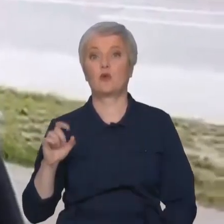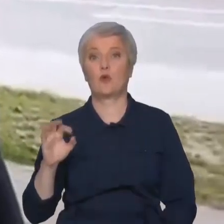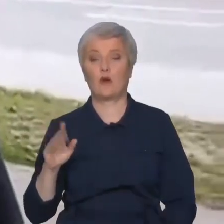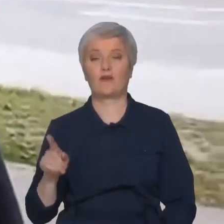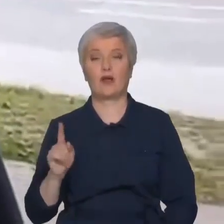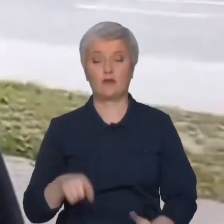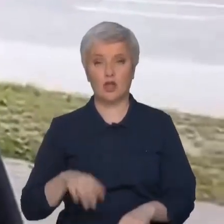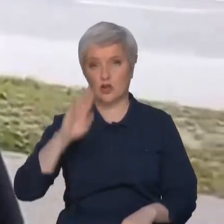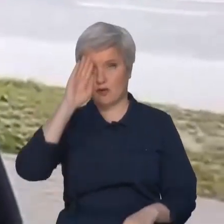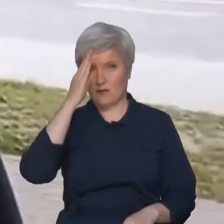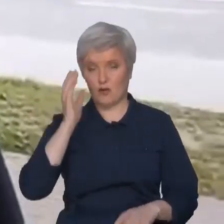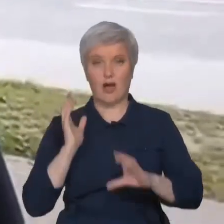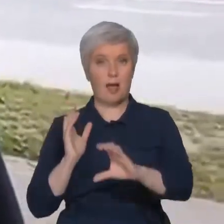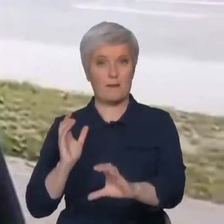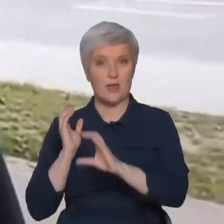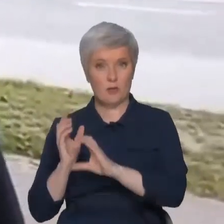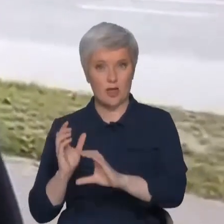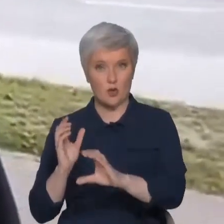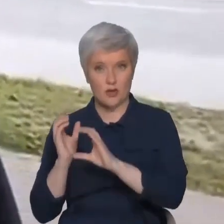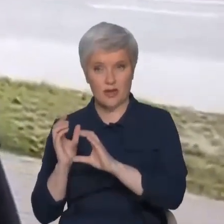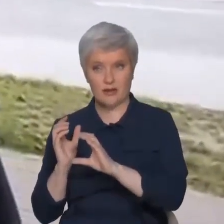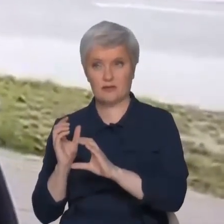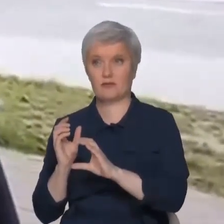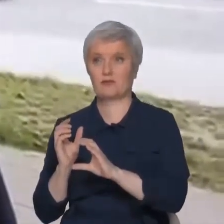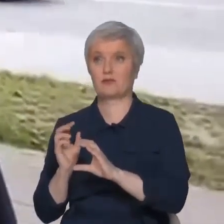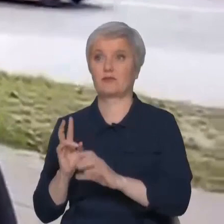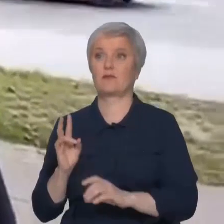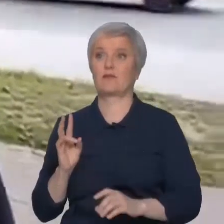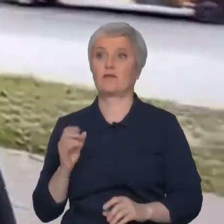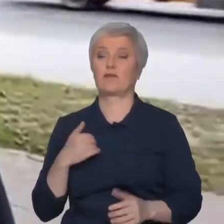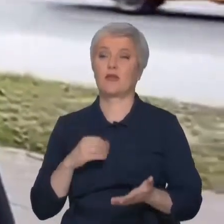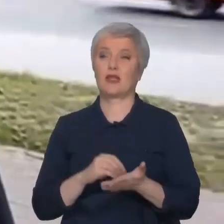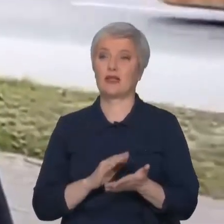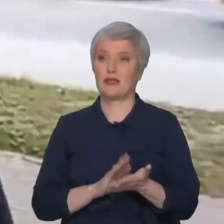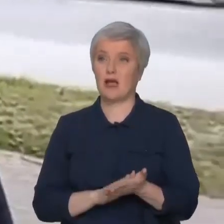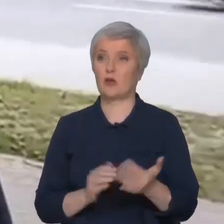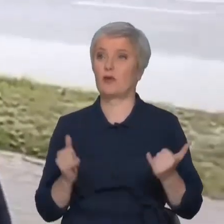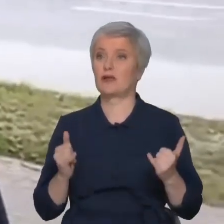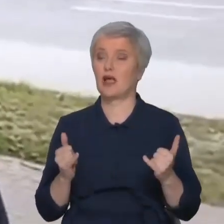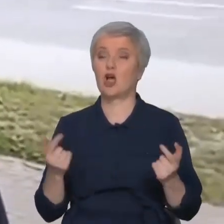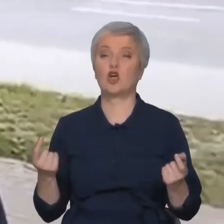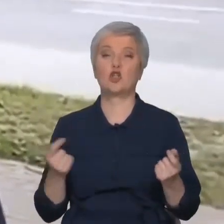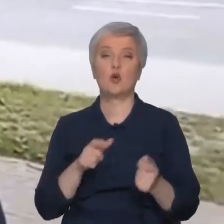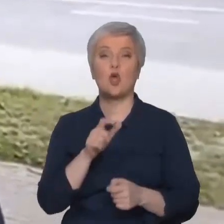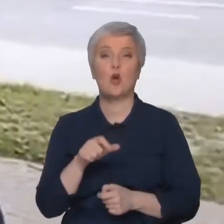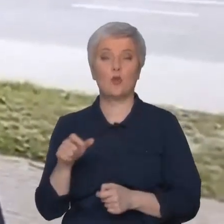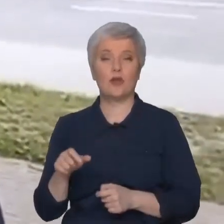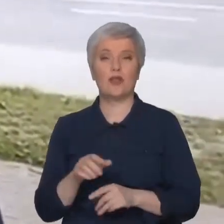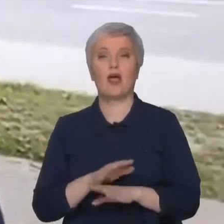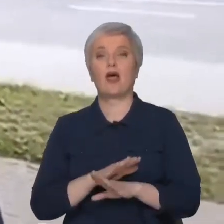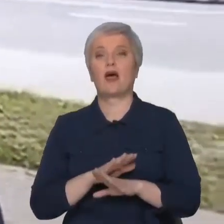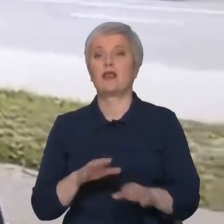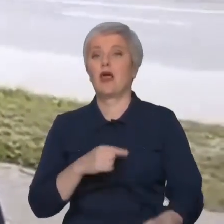теж ворог наніс мінометні удари. За нашими даними, наразі жодна людина не поранена і